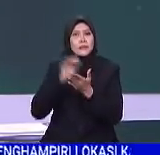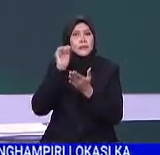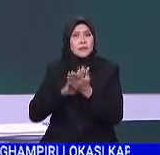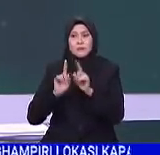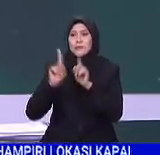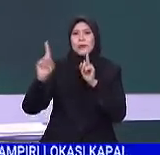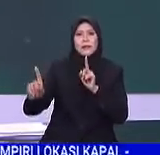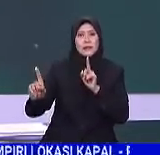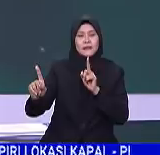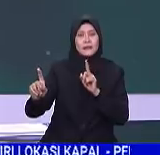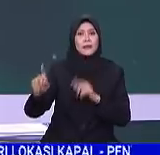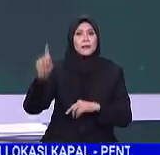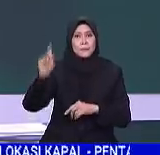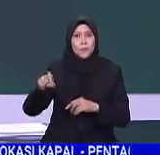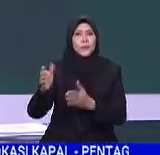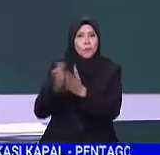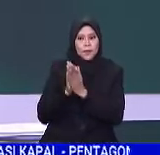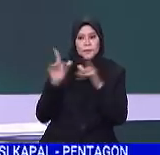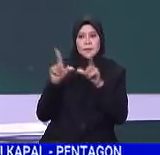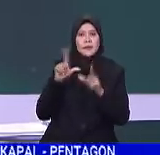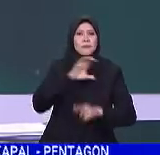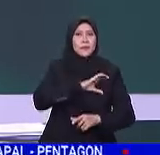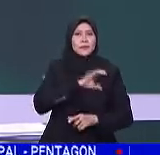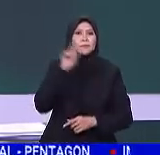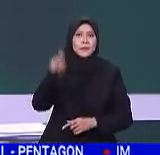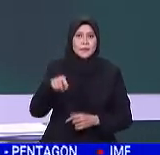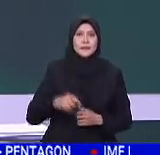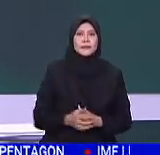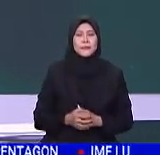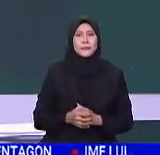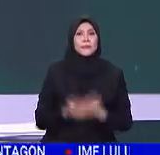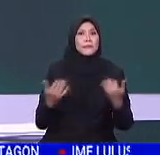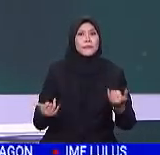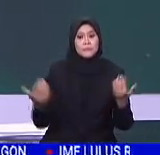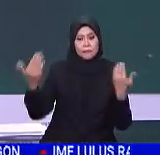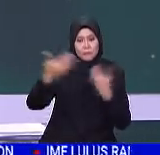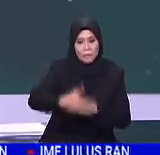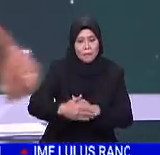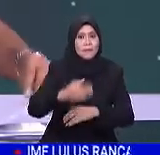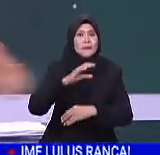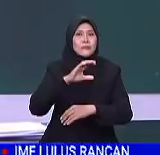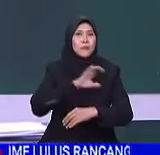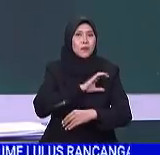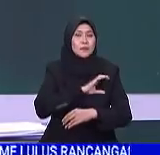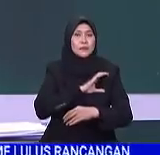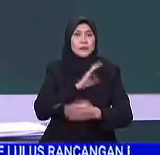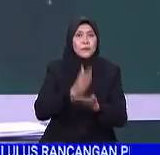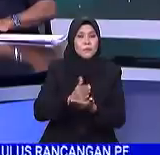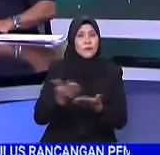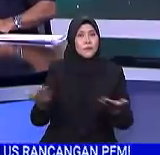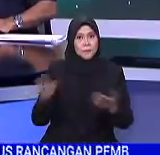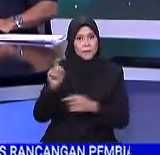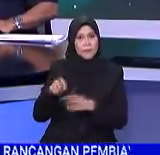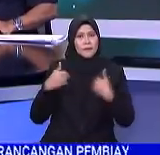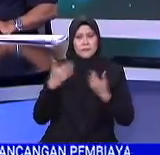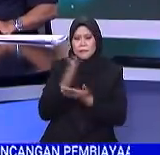semua perlu permit polis. Ya. Penguatkuasaan Sekatan Jalan Raya sudah pun diadakan dan